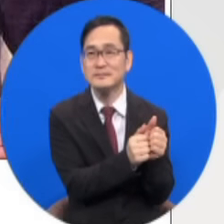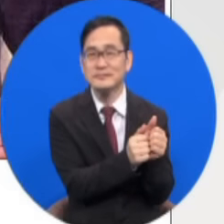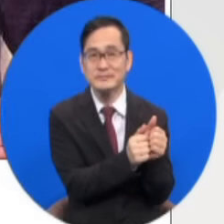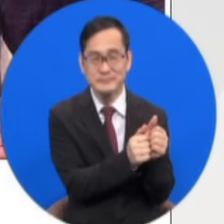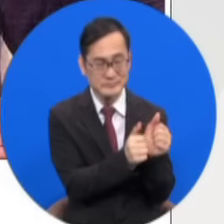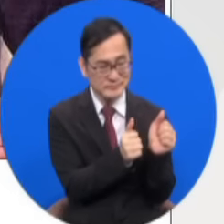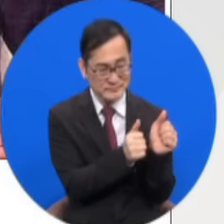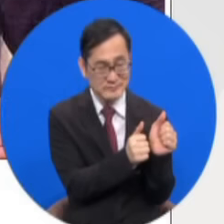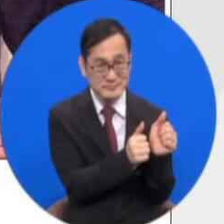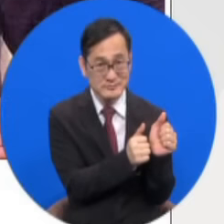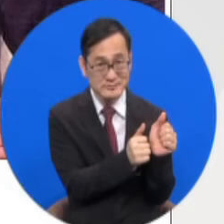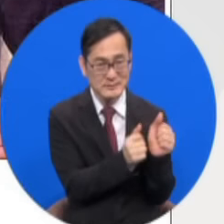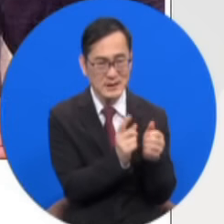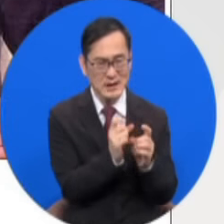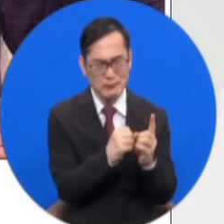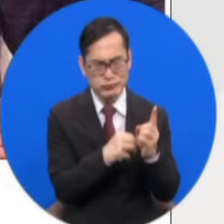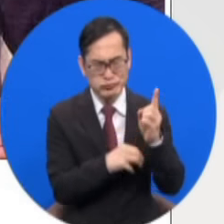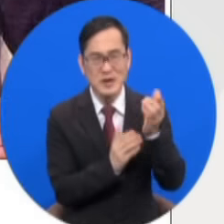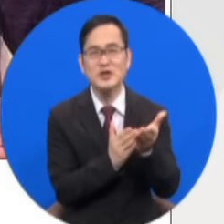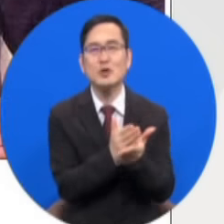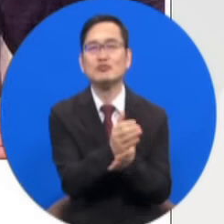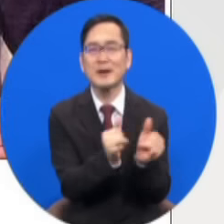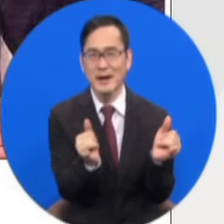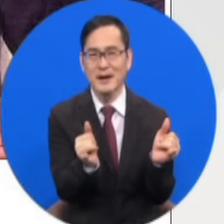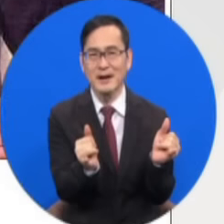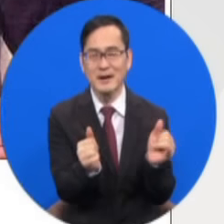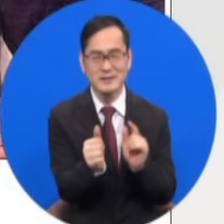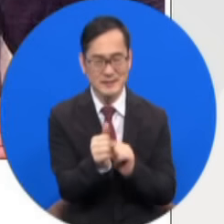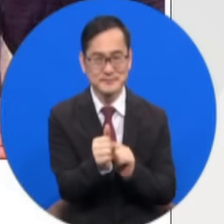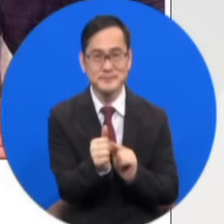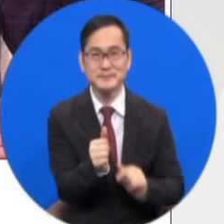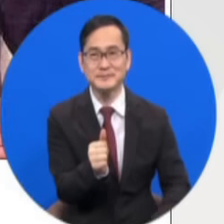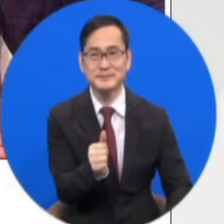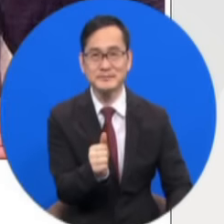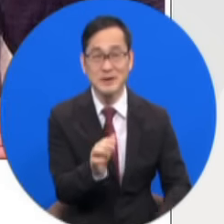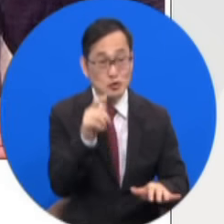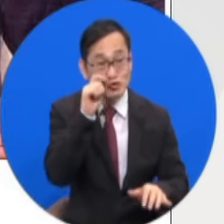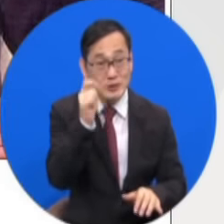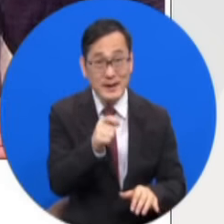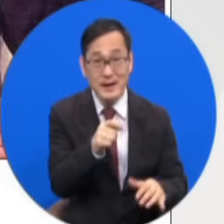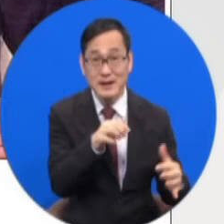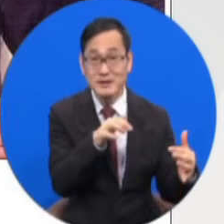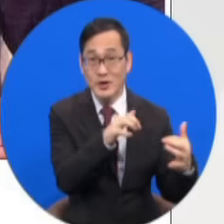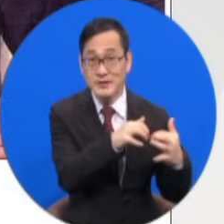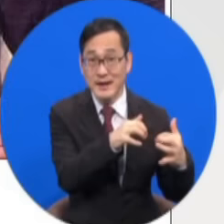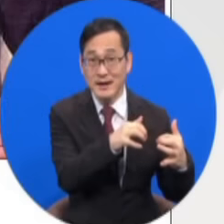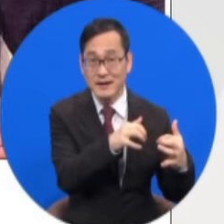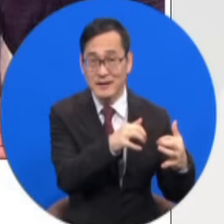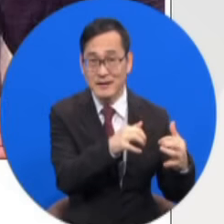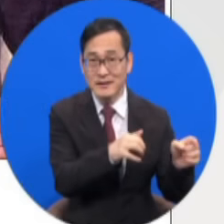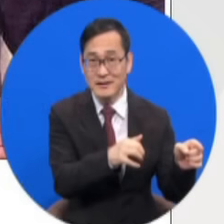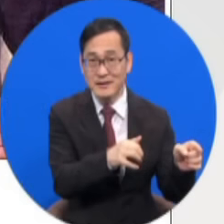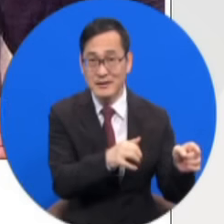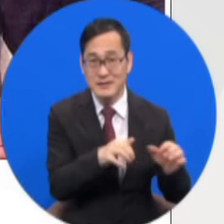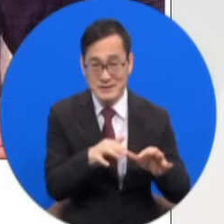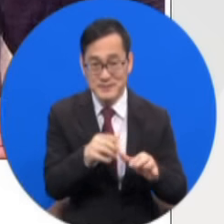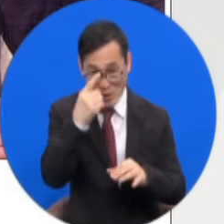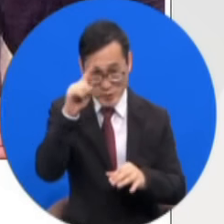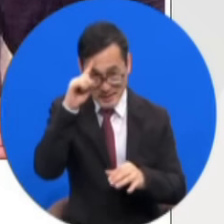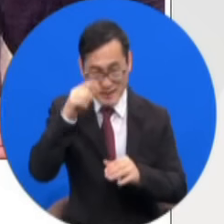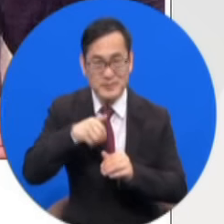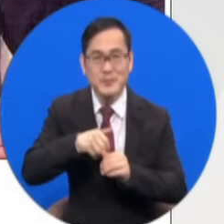찍혀 있었던 미사일 전문가 군인이에요 그런데 이번 우크라이나에 전에 현지에 파병이 되